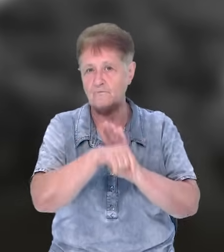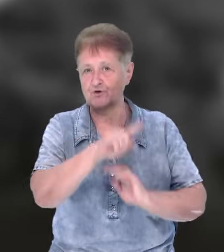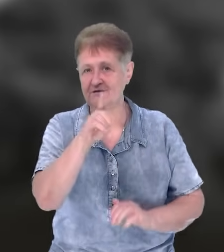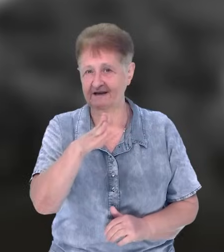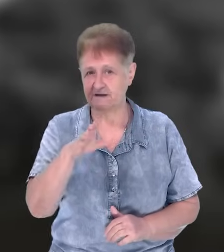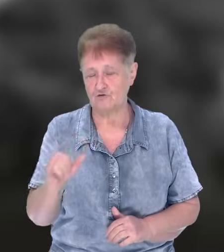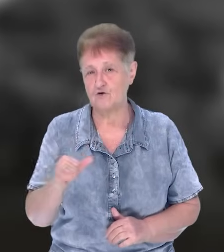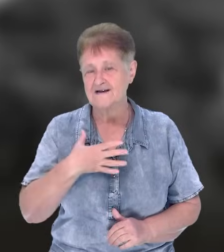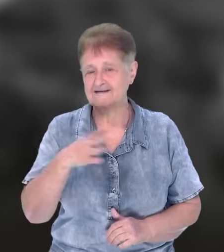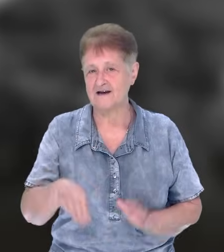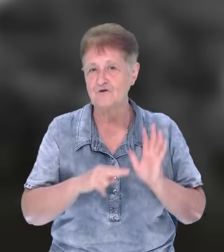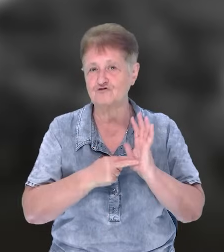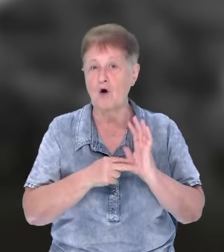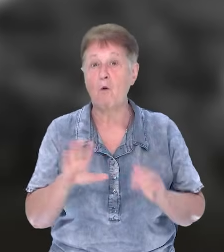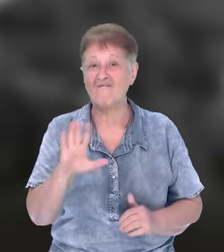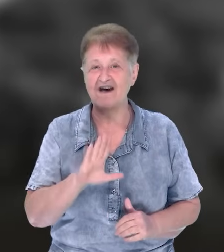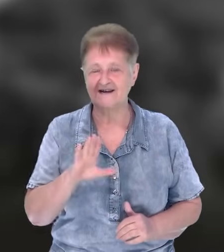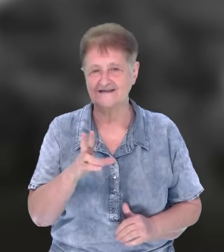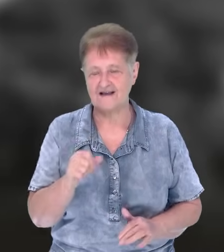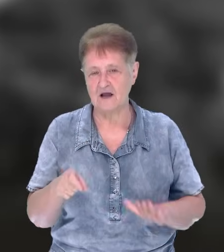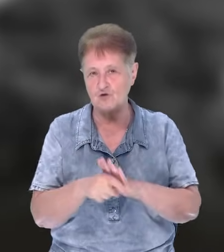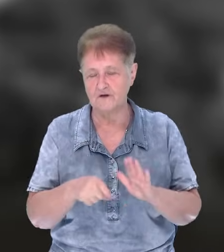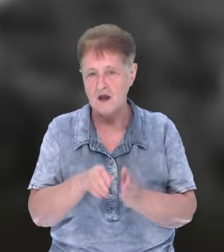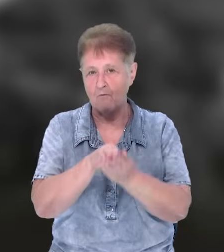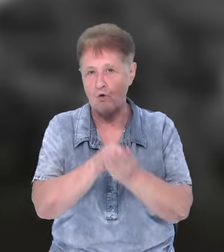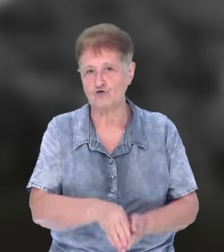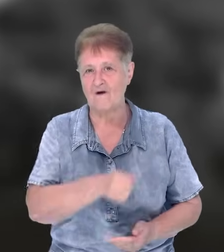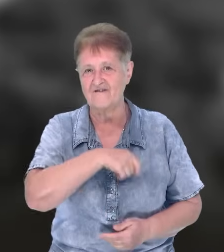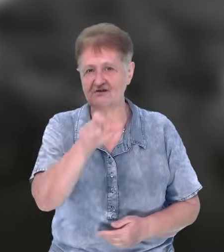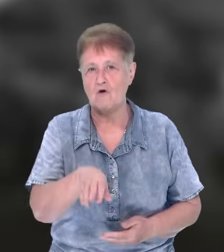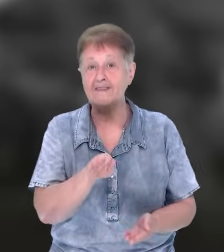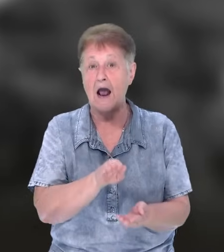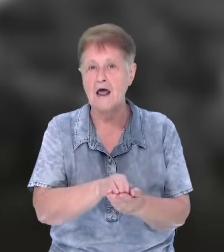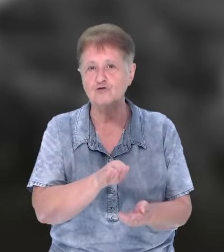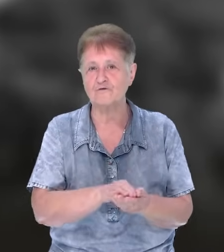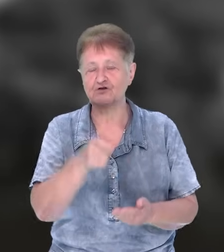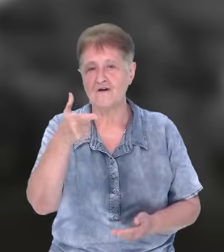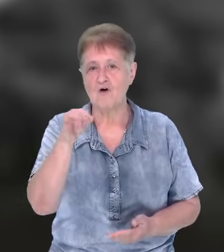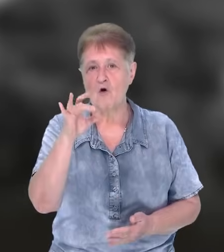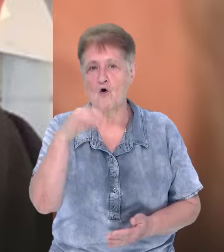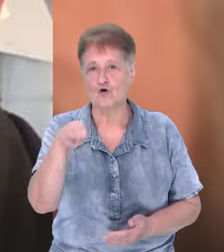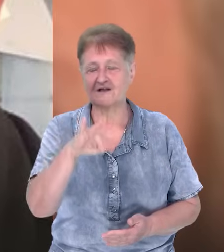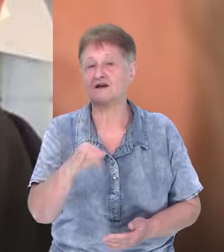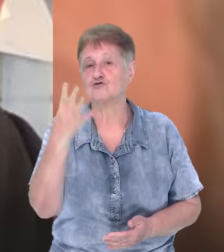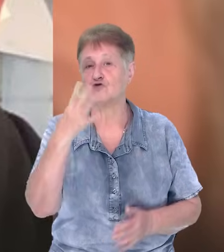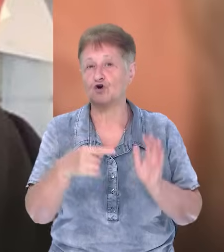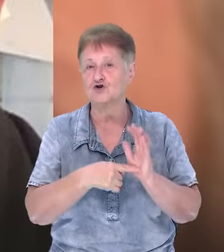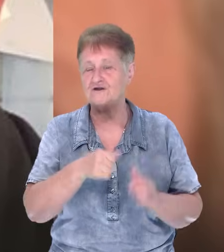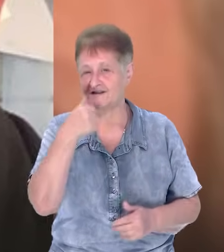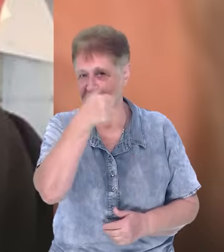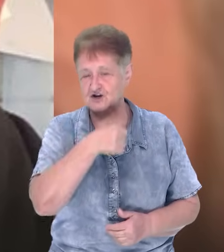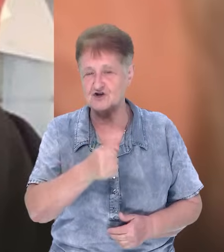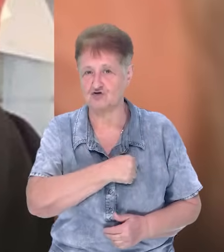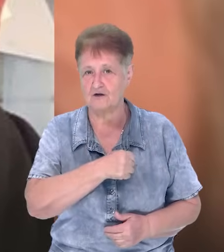долучився до лав ЗСУ. Загинув 7 вересня на Донеччині. Поховали військового на кладовищі в Городні. 46-річний